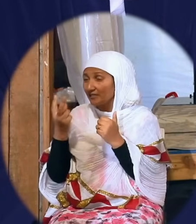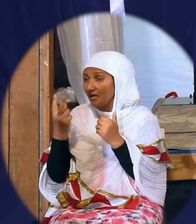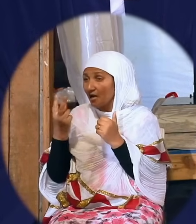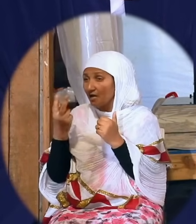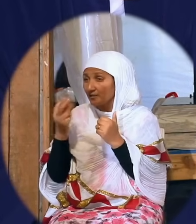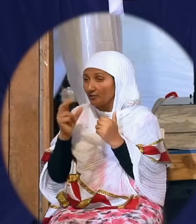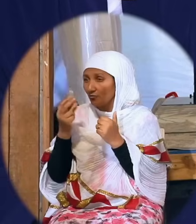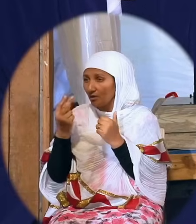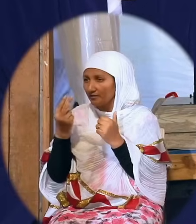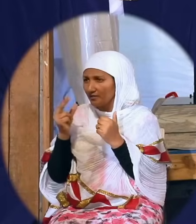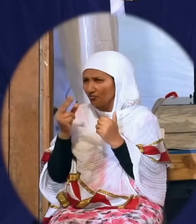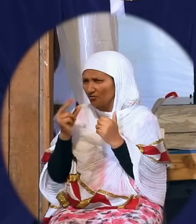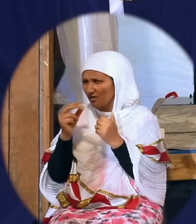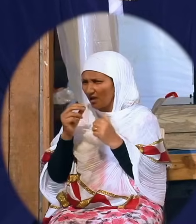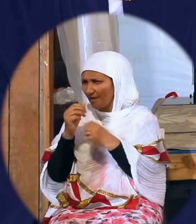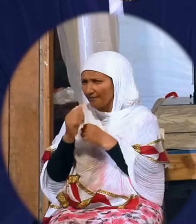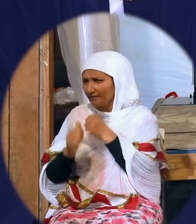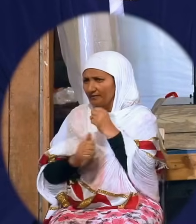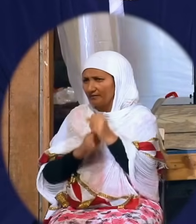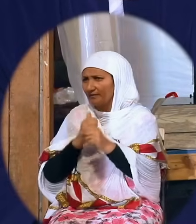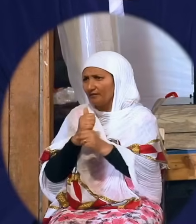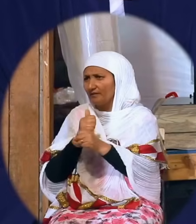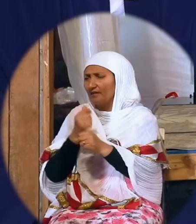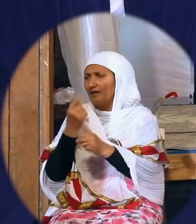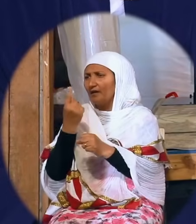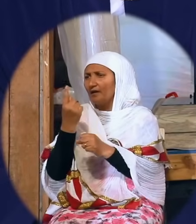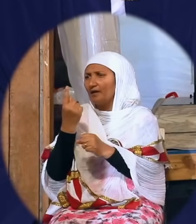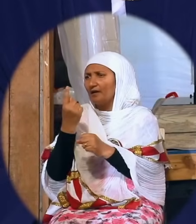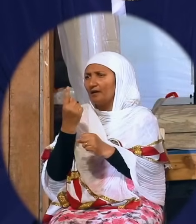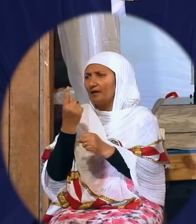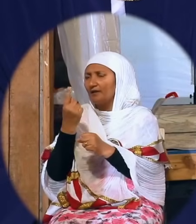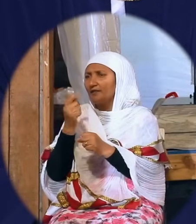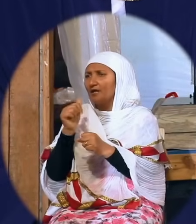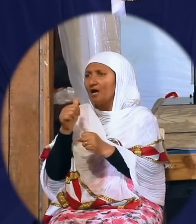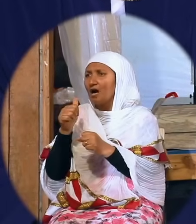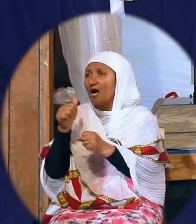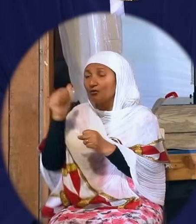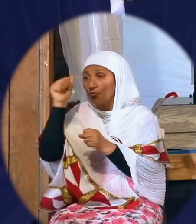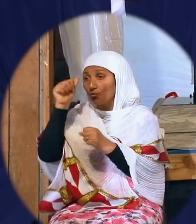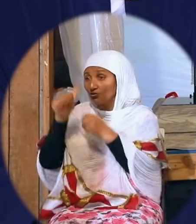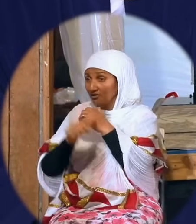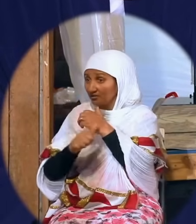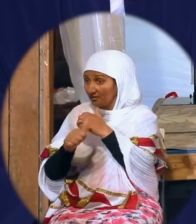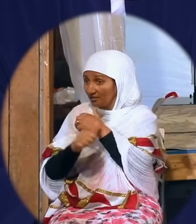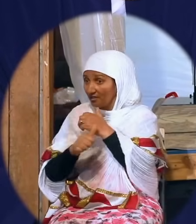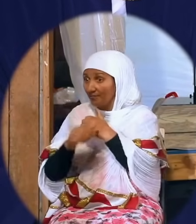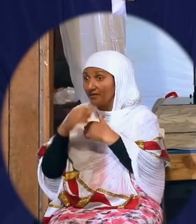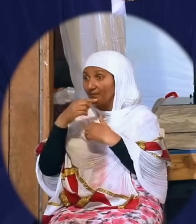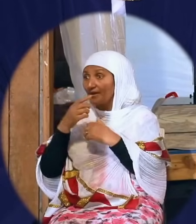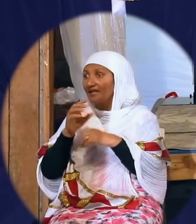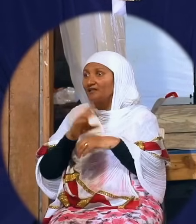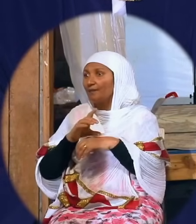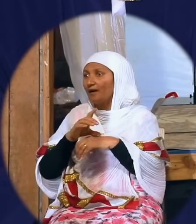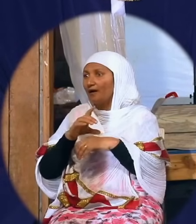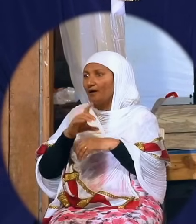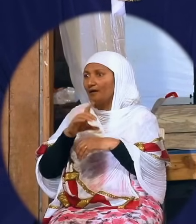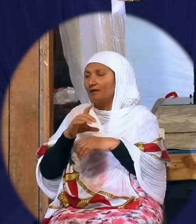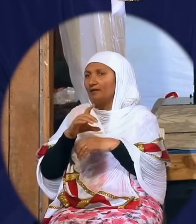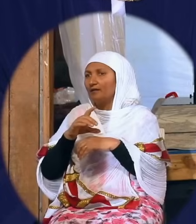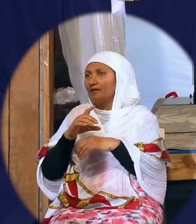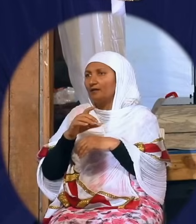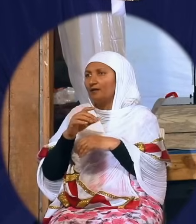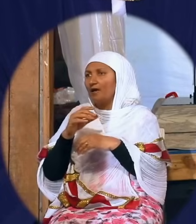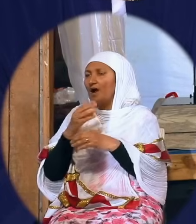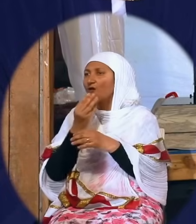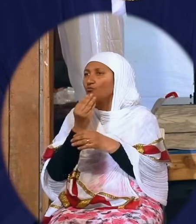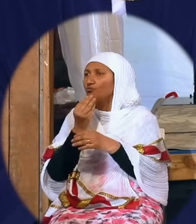የሚባል ሀገር እንደዚሁ ለአገልግሎት በሄድኩበት አንዲት አንትወርፕ የምትባል ከተማ አለች እና ሙሉ በሙሉ የጂው ሲቲ ናት ማለት ይቻላል። በእውነቱ